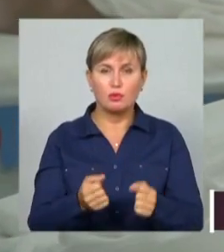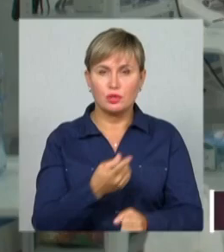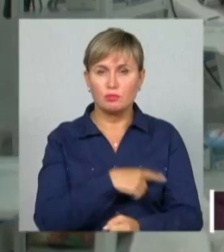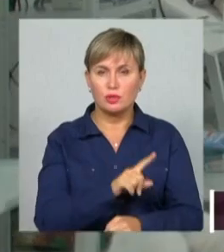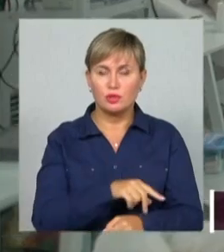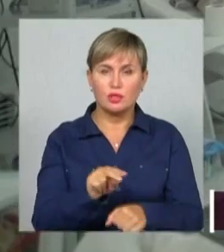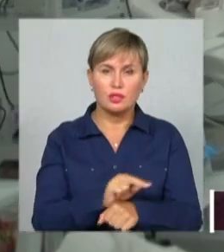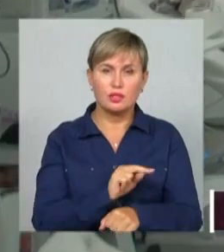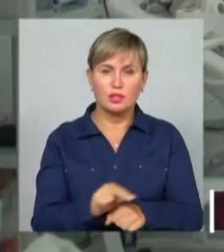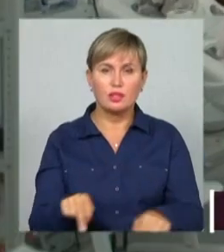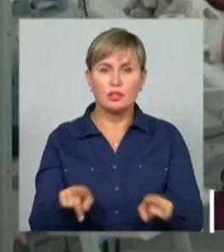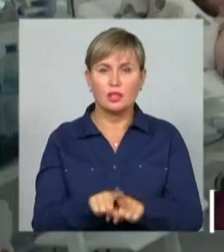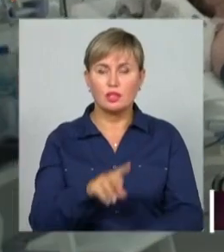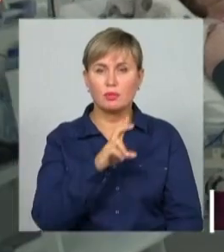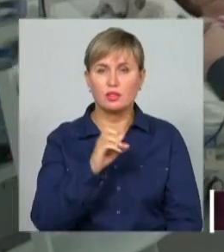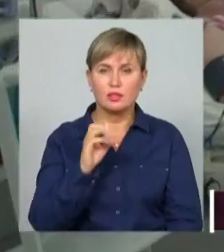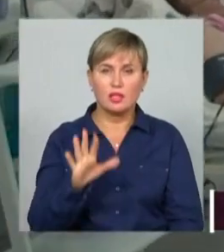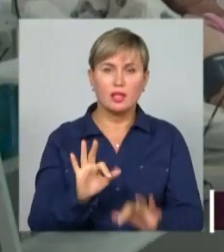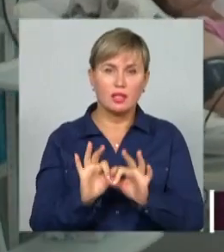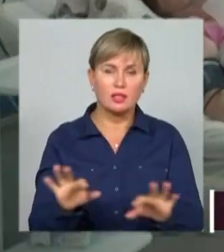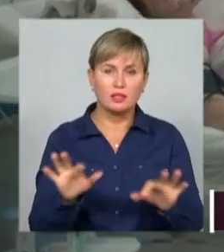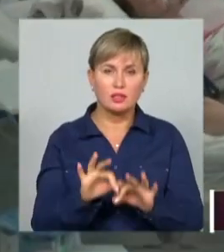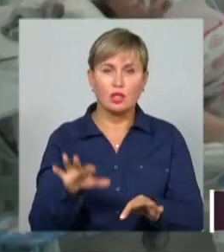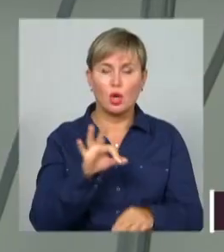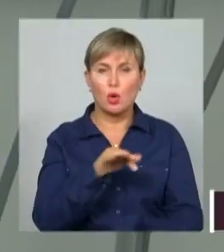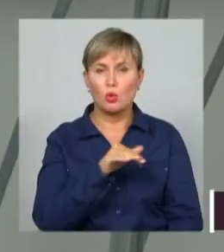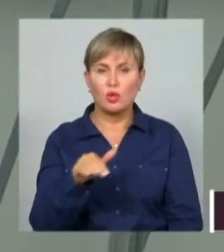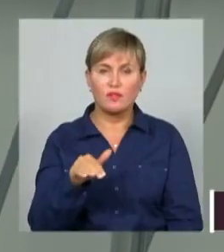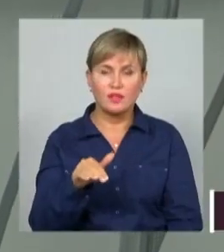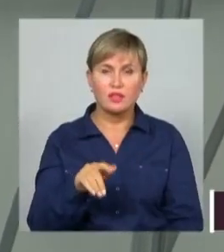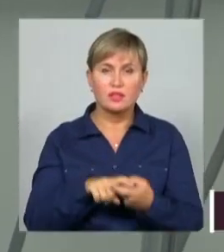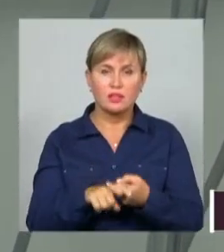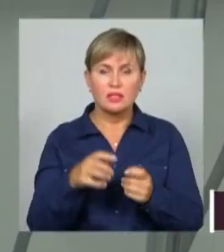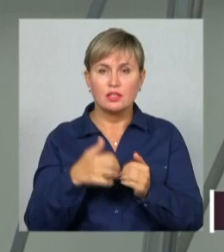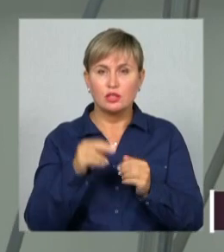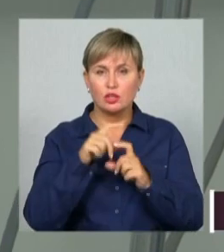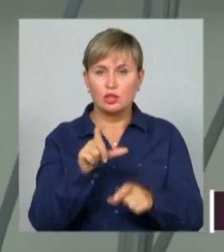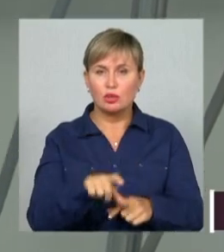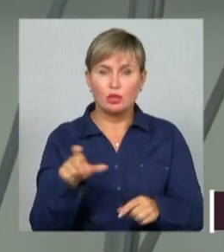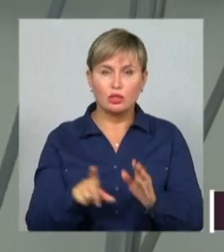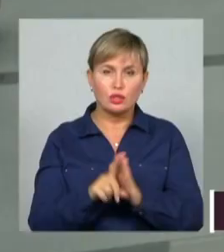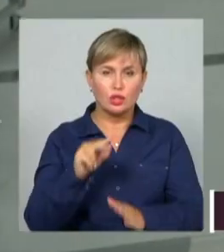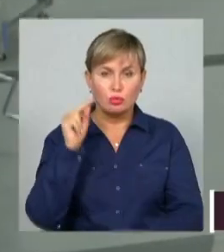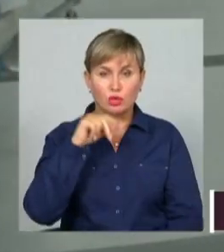стационарное лечение. Также Бакыджан Сагентаев рассказал об уровне заражаемости среди школьников с начала